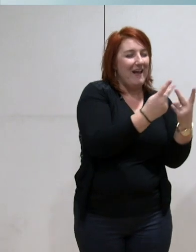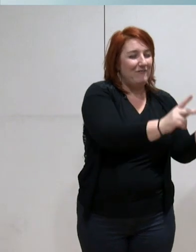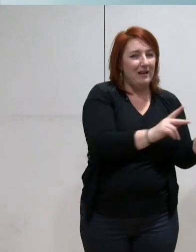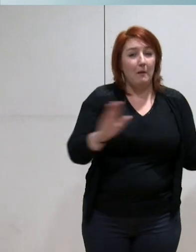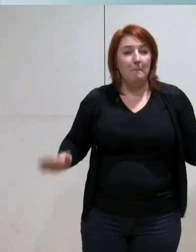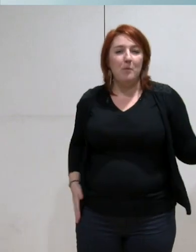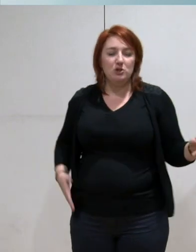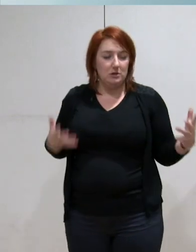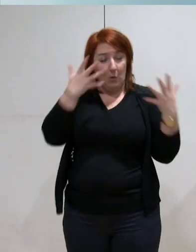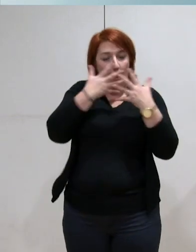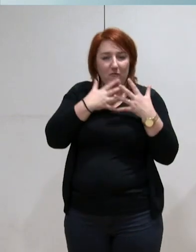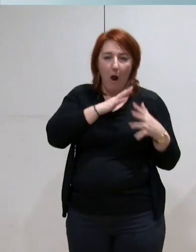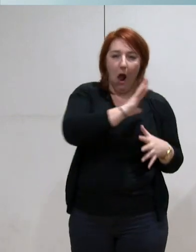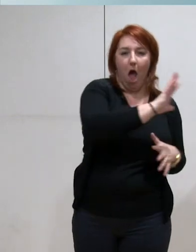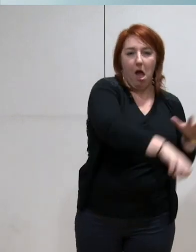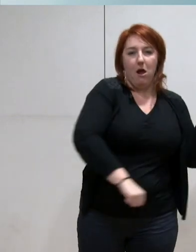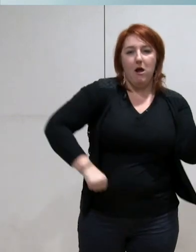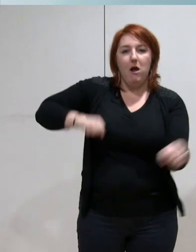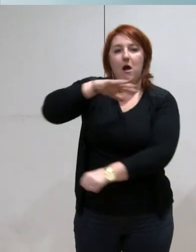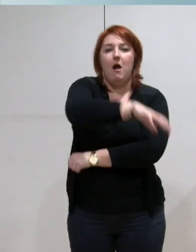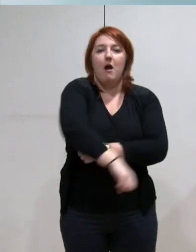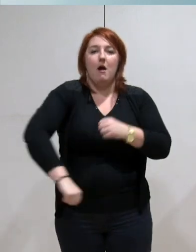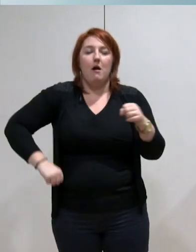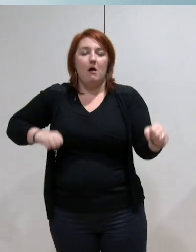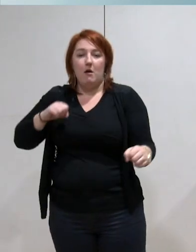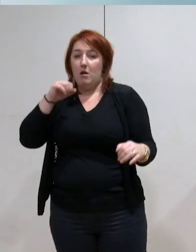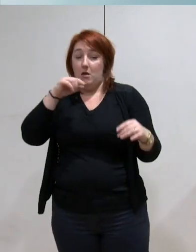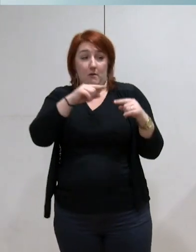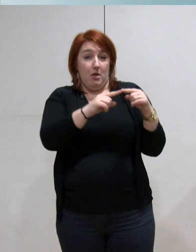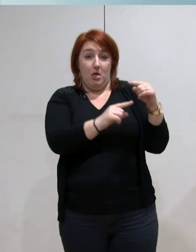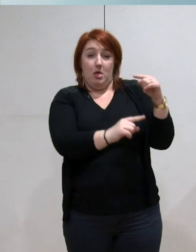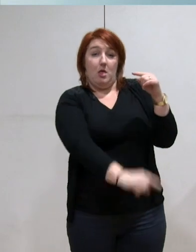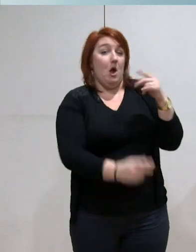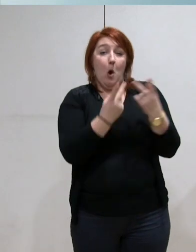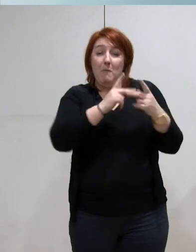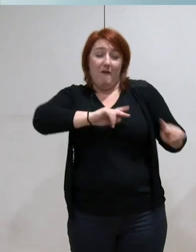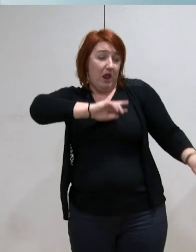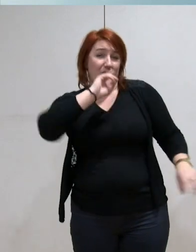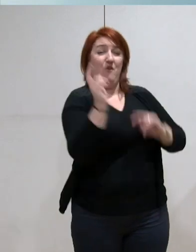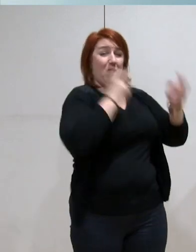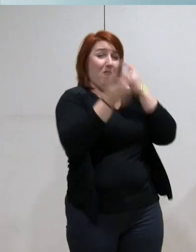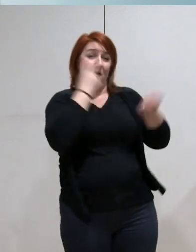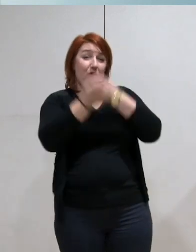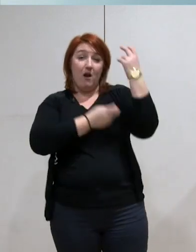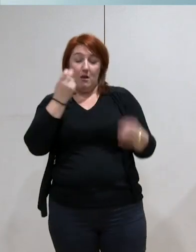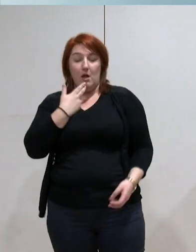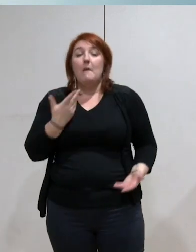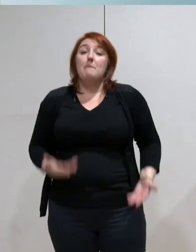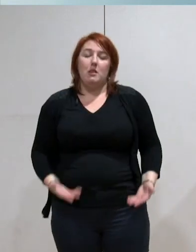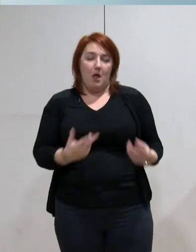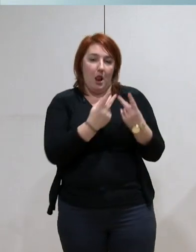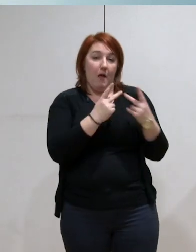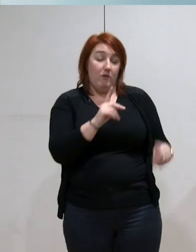sec pour des années elle s'en remet à peine la deuxième chose c'est que vous ne voulez pas